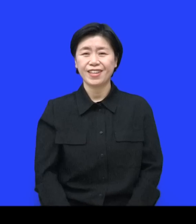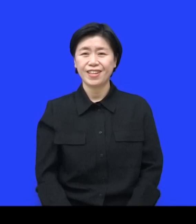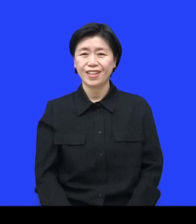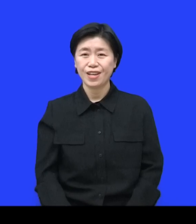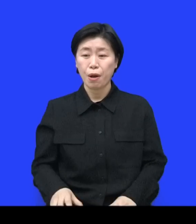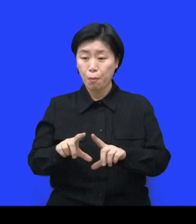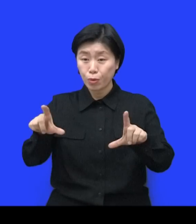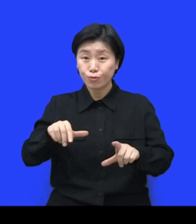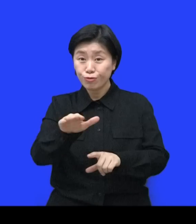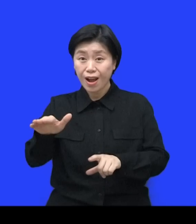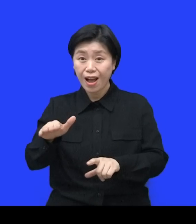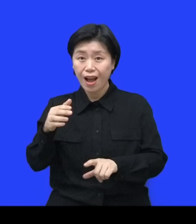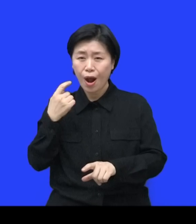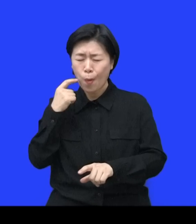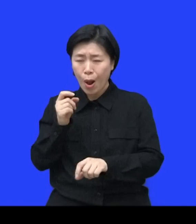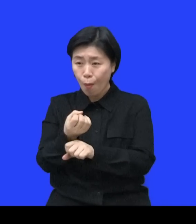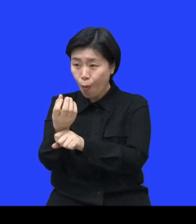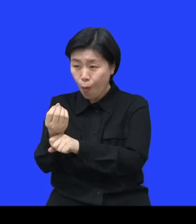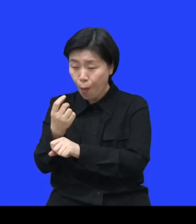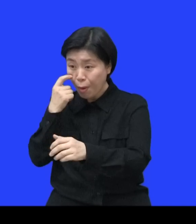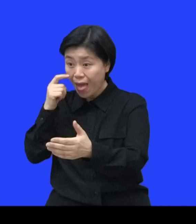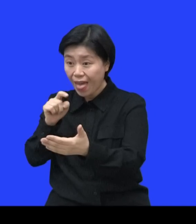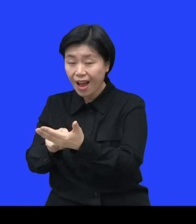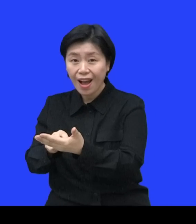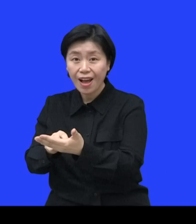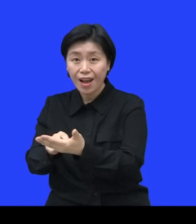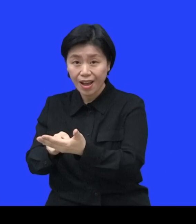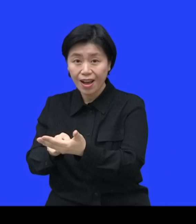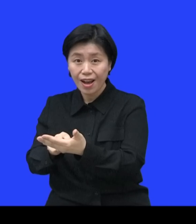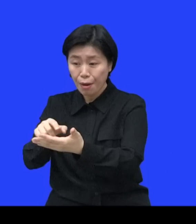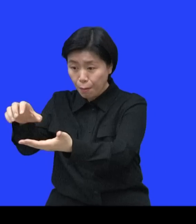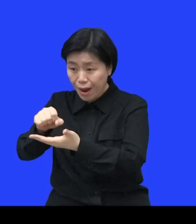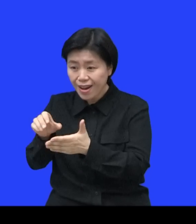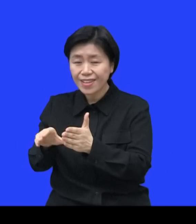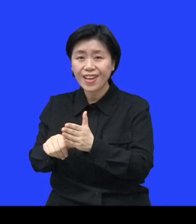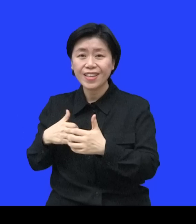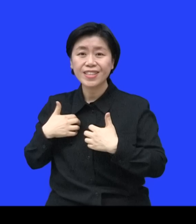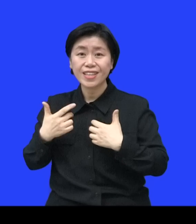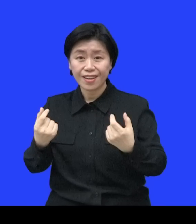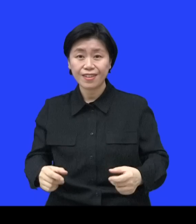우리가 황금을 봤을 때처럼 신받던 같은 그런 표정을 보셨어요.